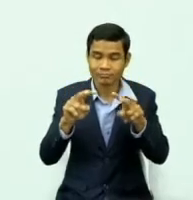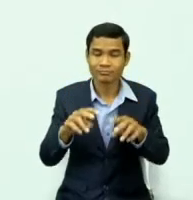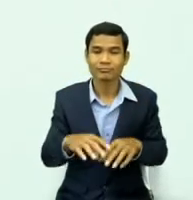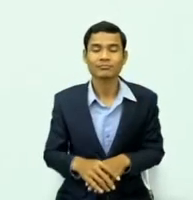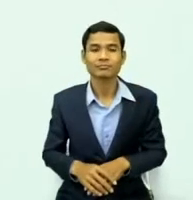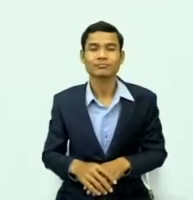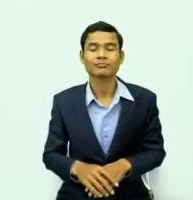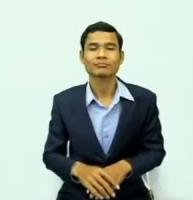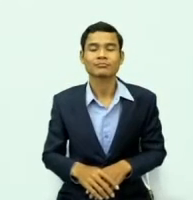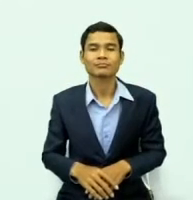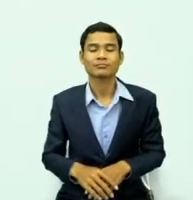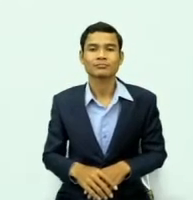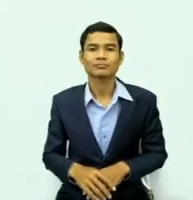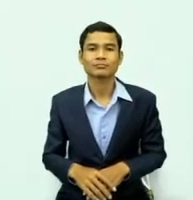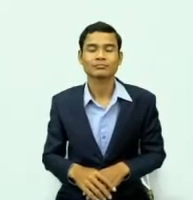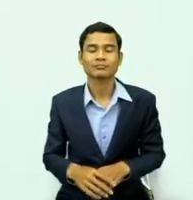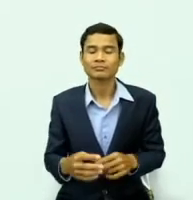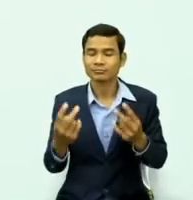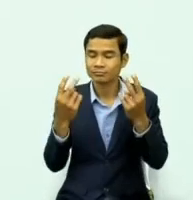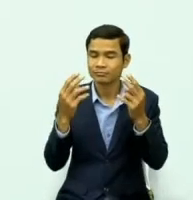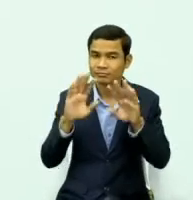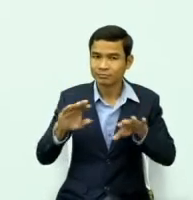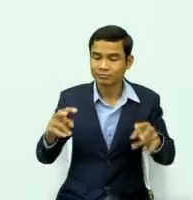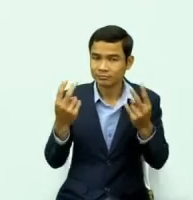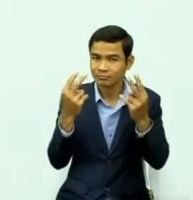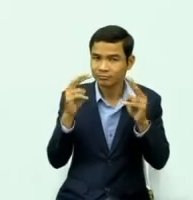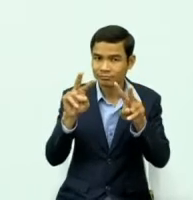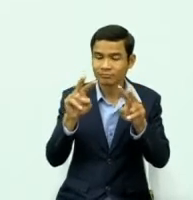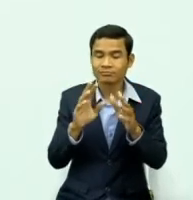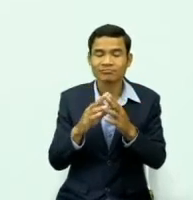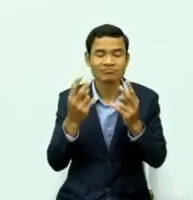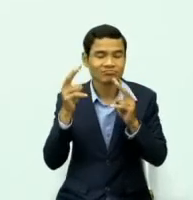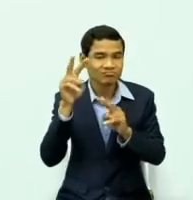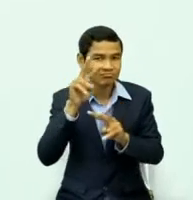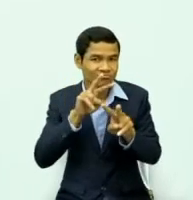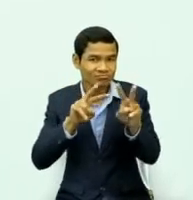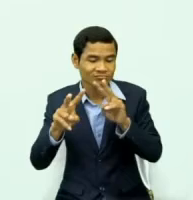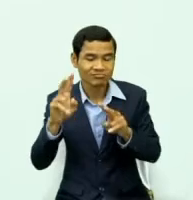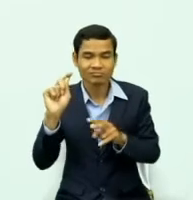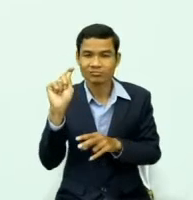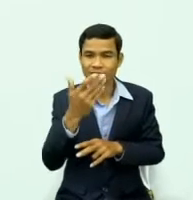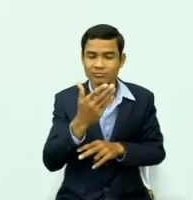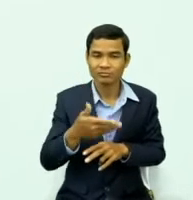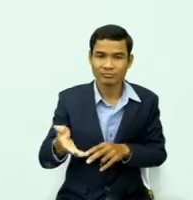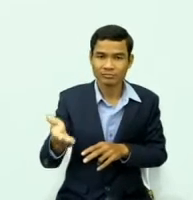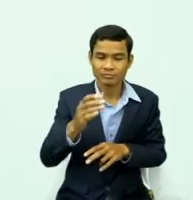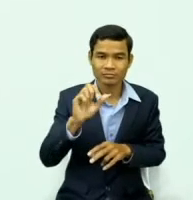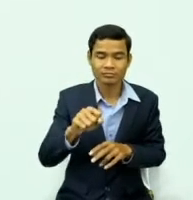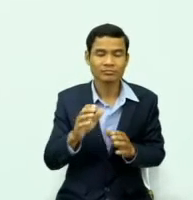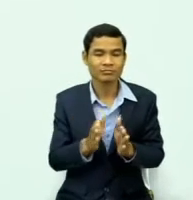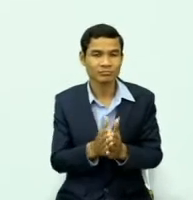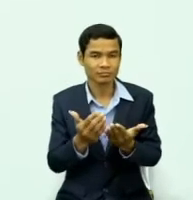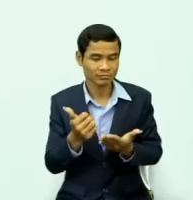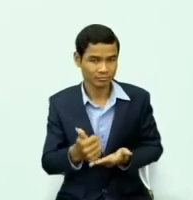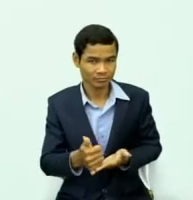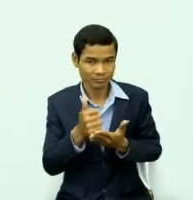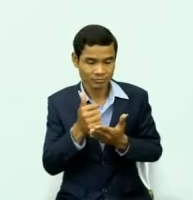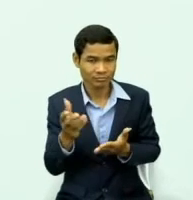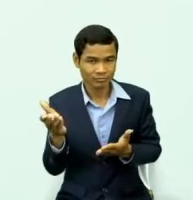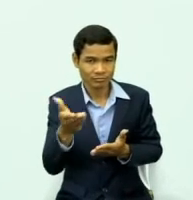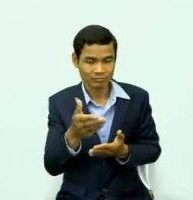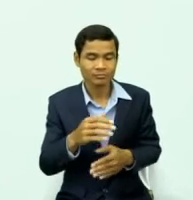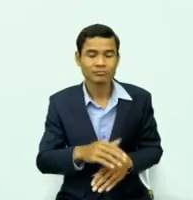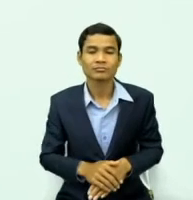chà ta con tặng ngọt khả ní con cho rùa mưa rục hiệp nè con á hai con đã miễn xịp hơi chùm núi